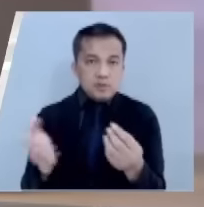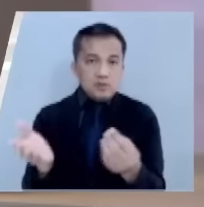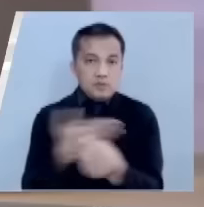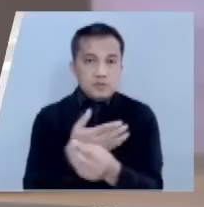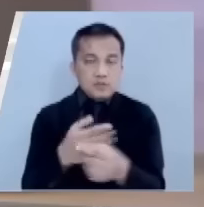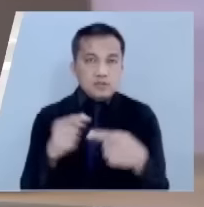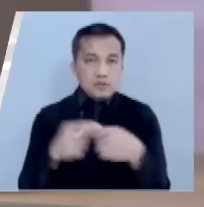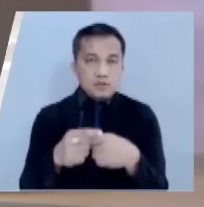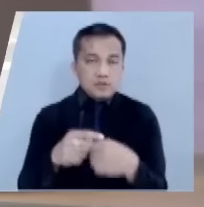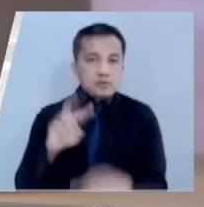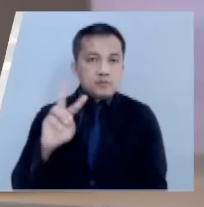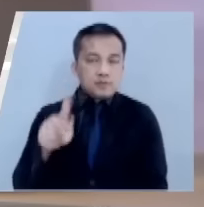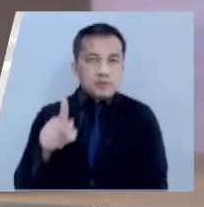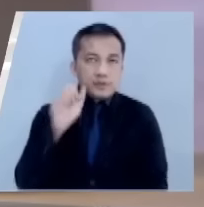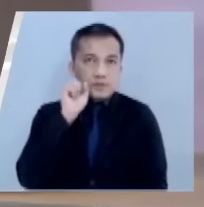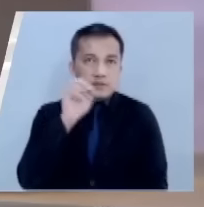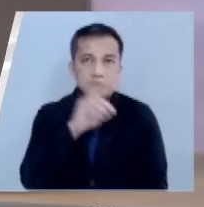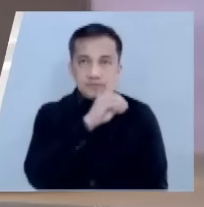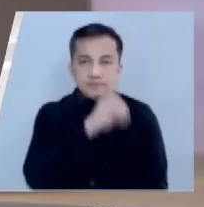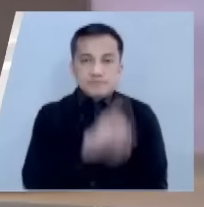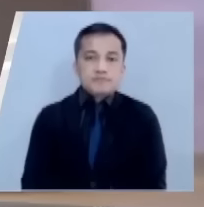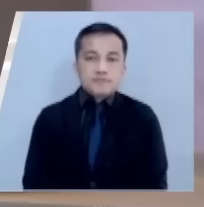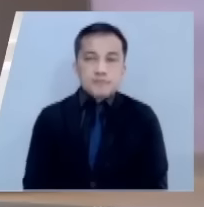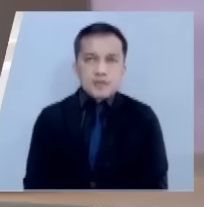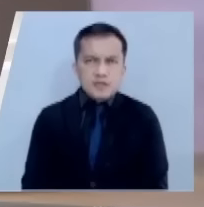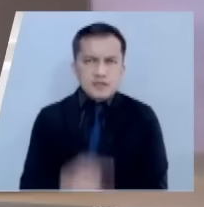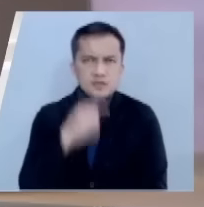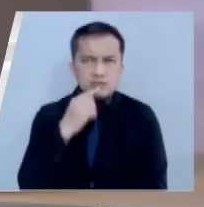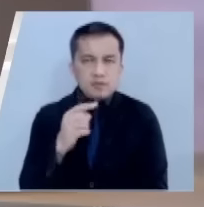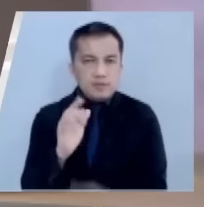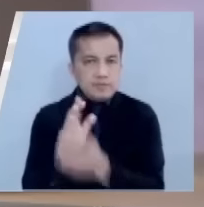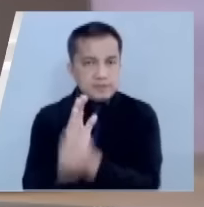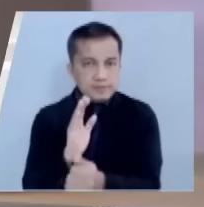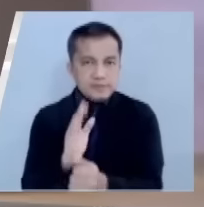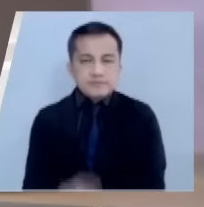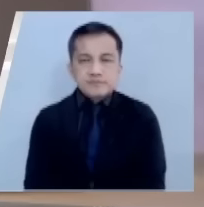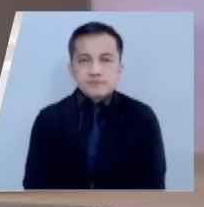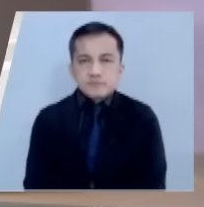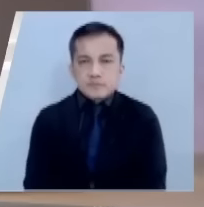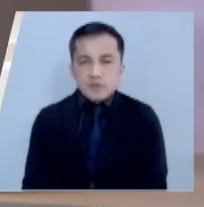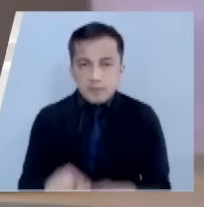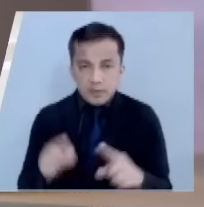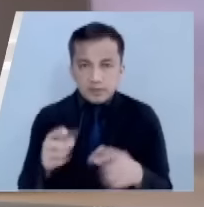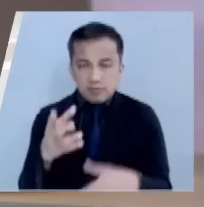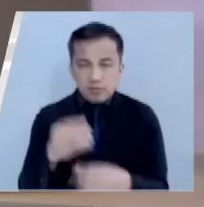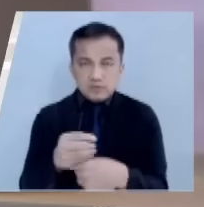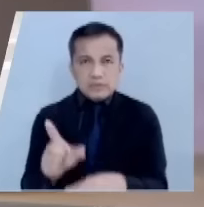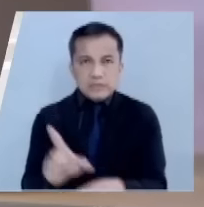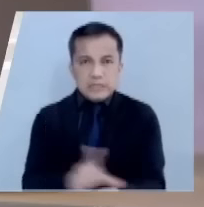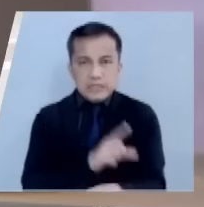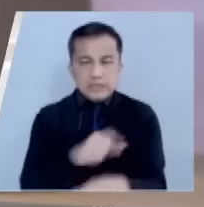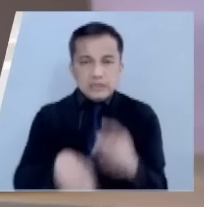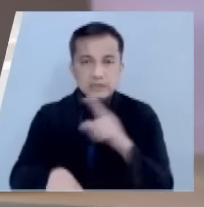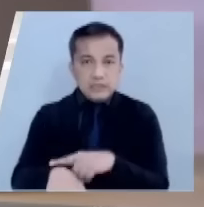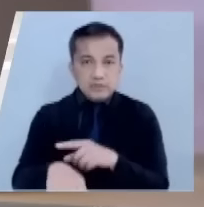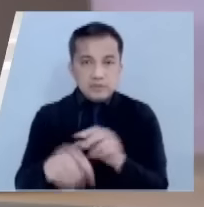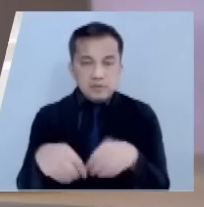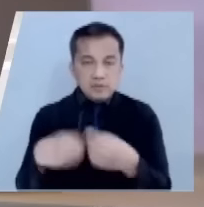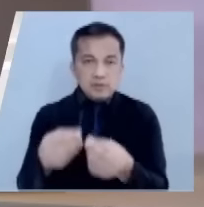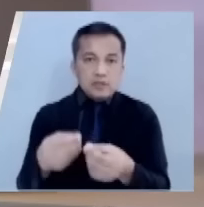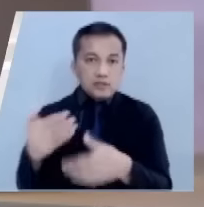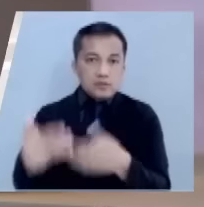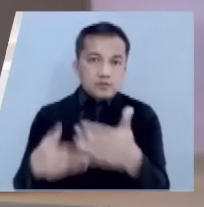Vice President Sara Duterte ayon sa ilang eksperto. Pero bukod sa itatagal o panahong ilalaan sa proseso,